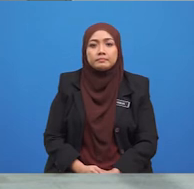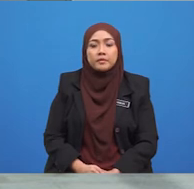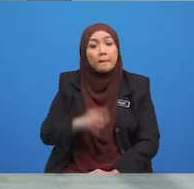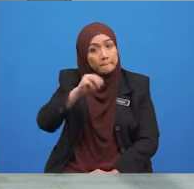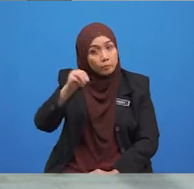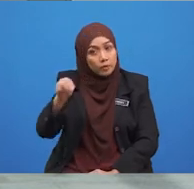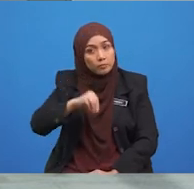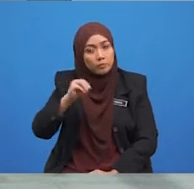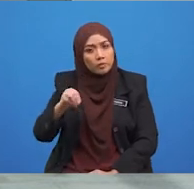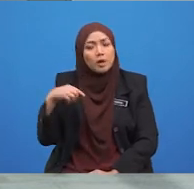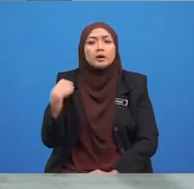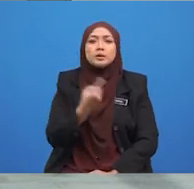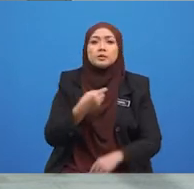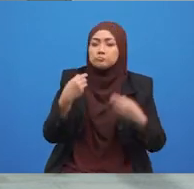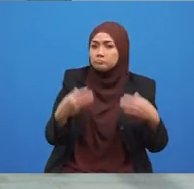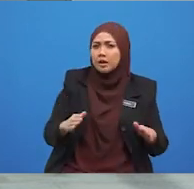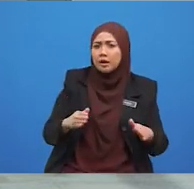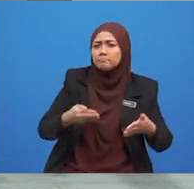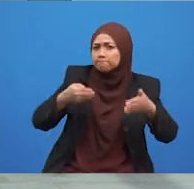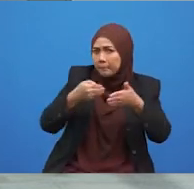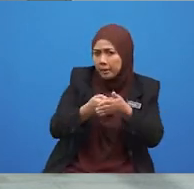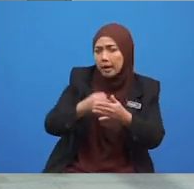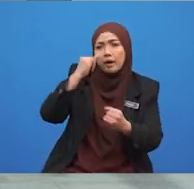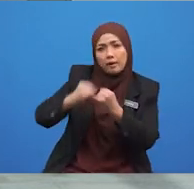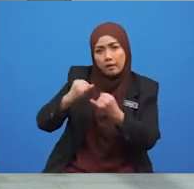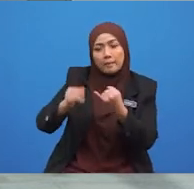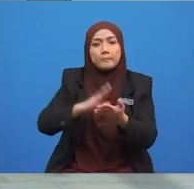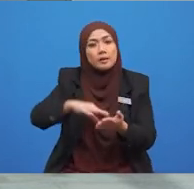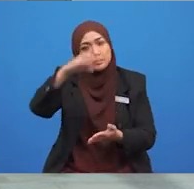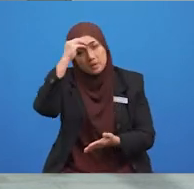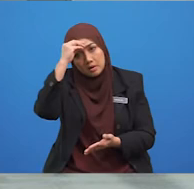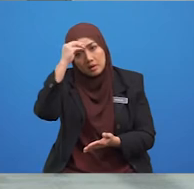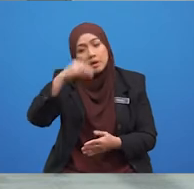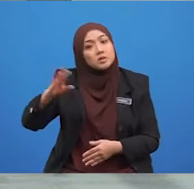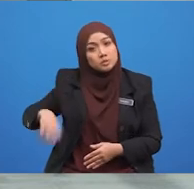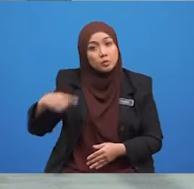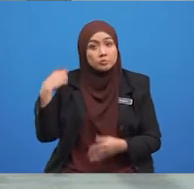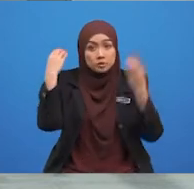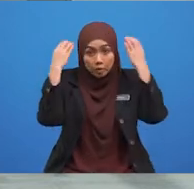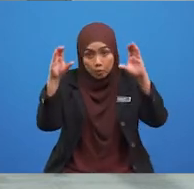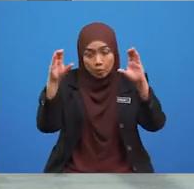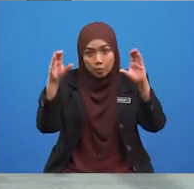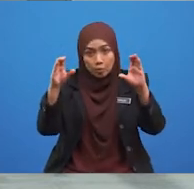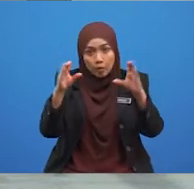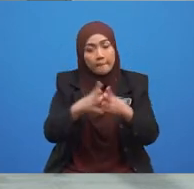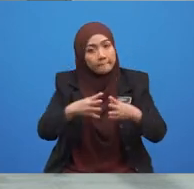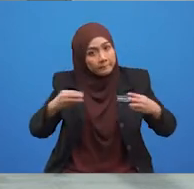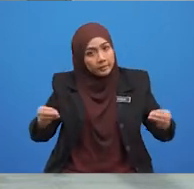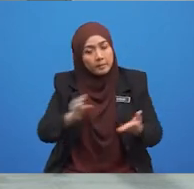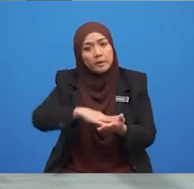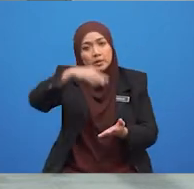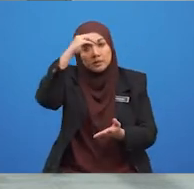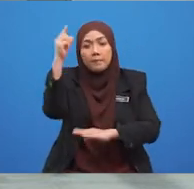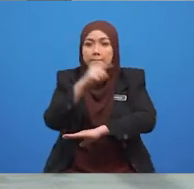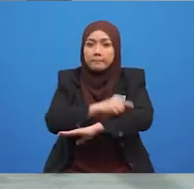Baiklah murid-murid, kita telah pun sampai ke penghujung pembelajaran. Sebelum cikgu tamatkan pelajaran